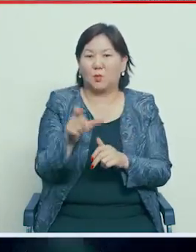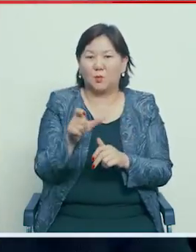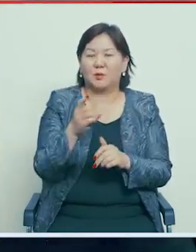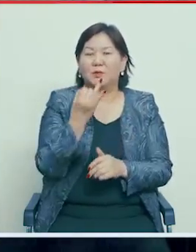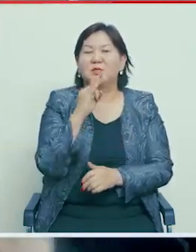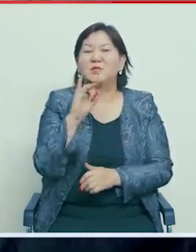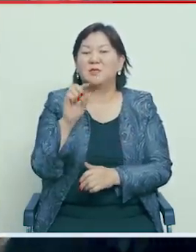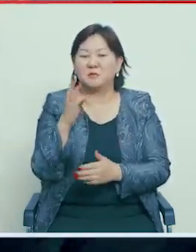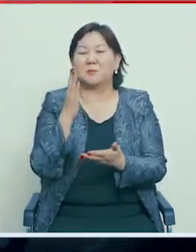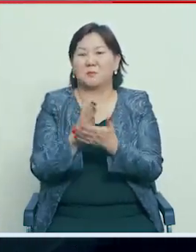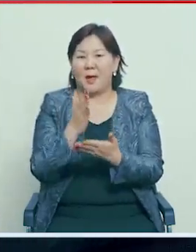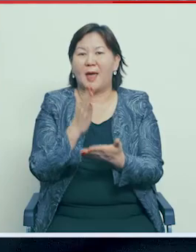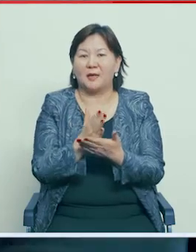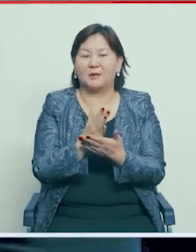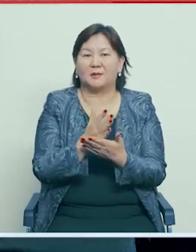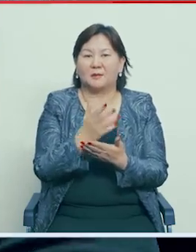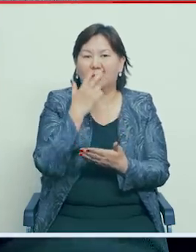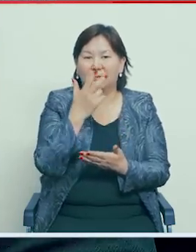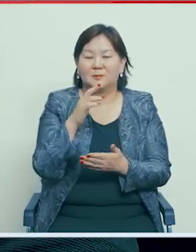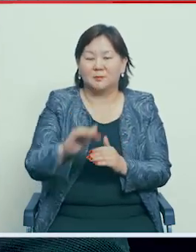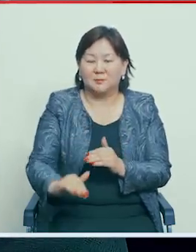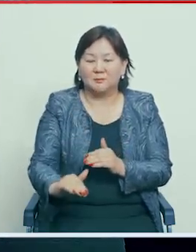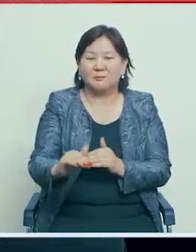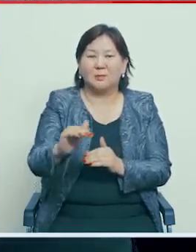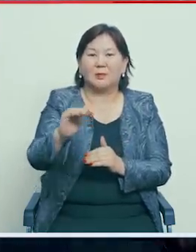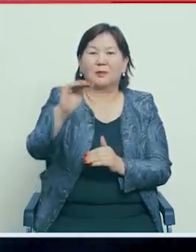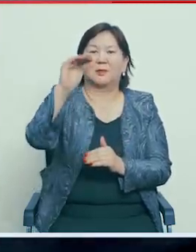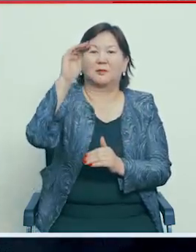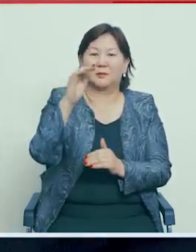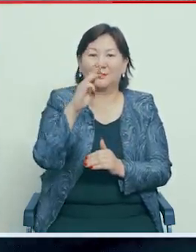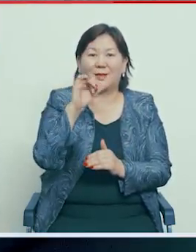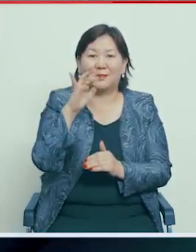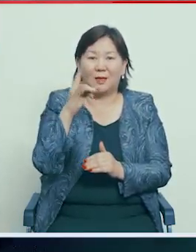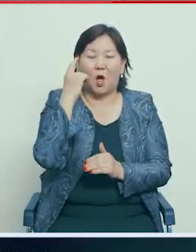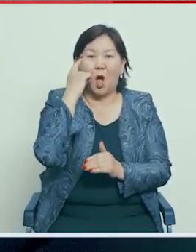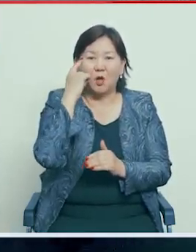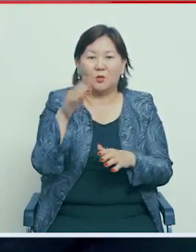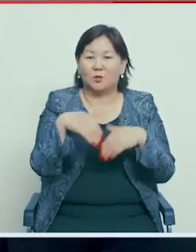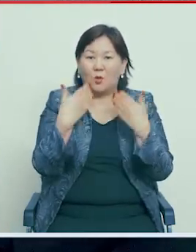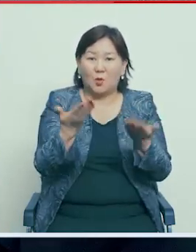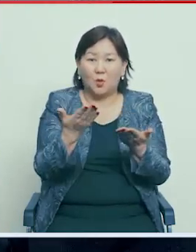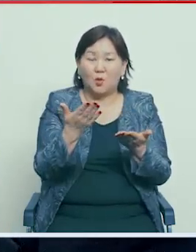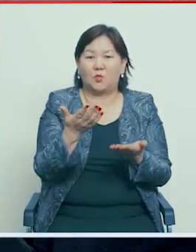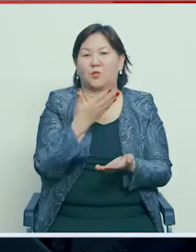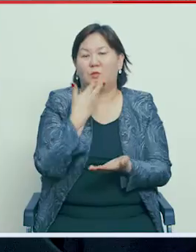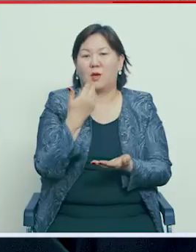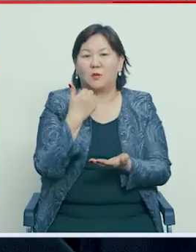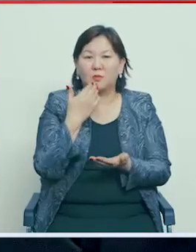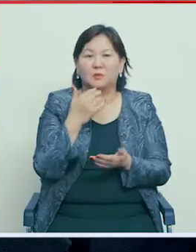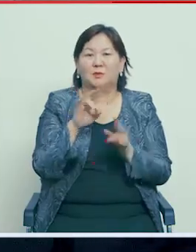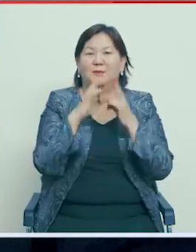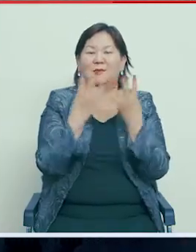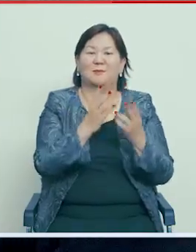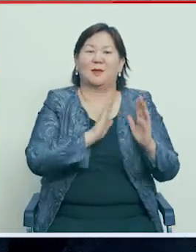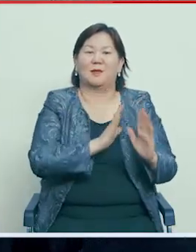зүйл гэдэг чи ийм юм байд юм а гэснийг багаас нь энэ хүмүүсийн талаарх ойлголтыг өгөөгүй улмаас энэ нийгмийн